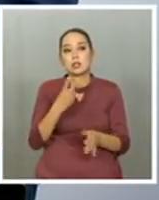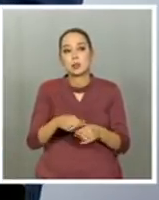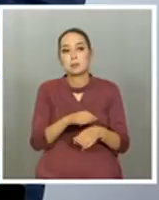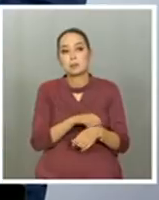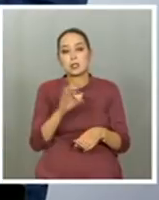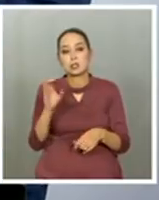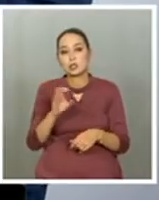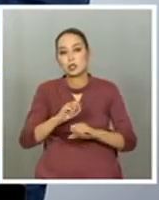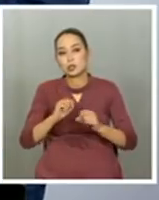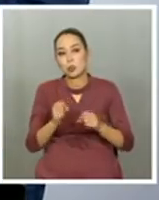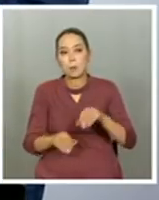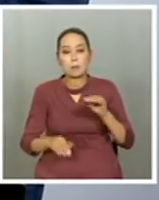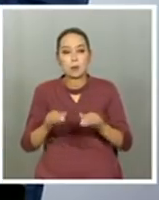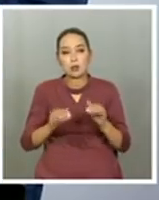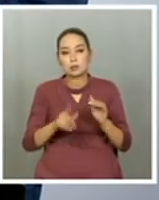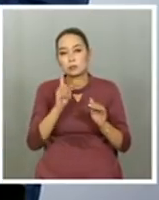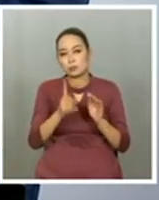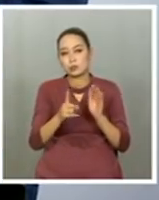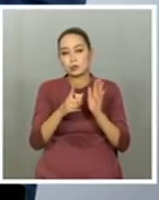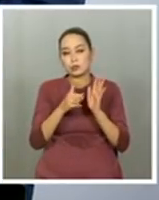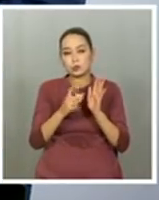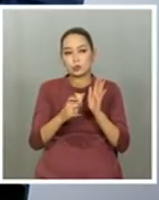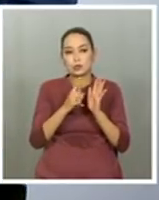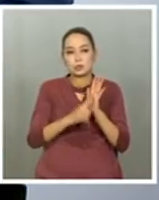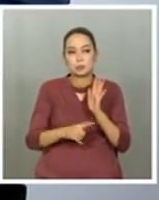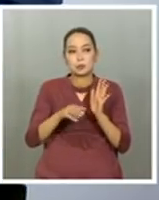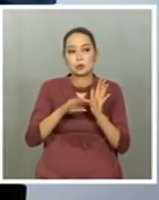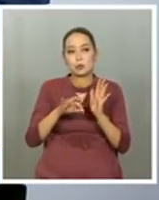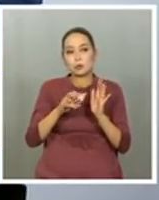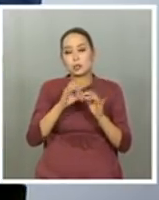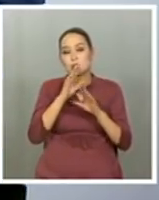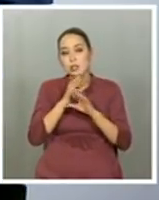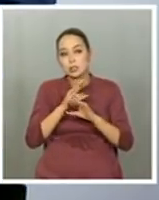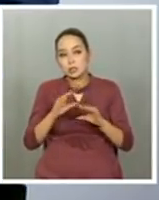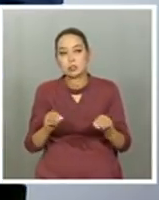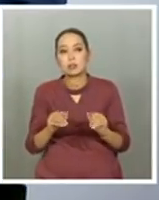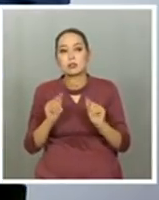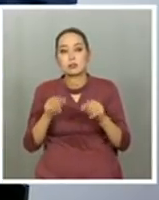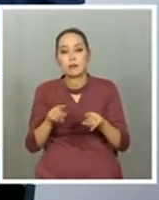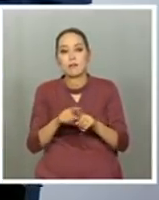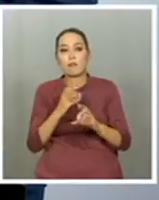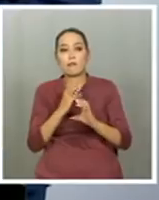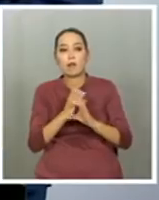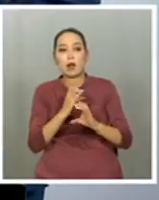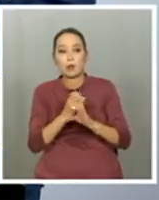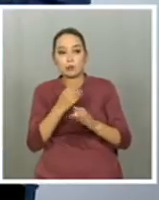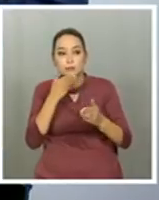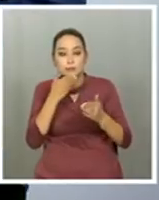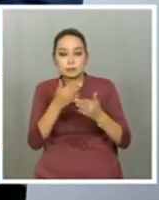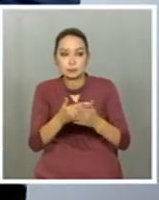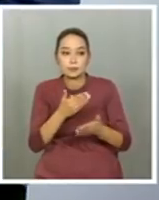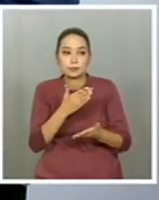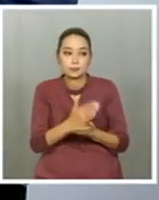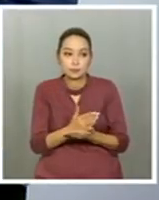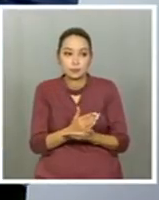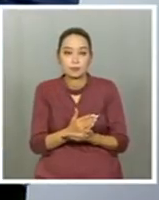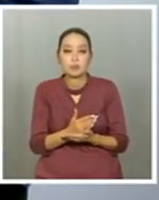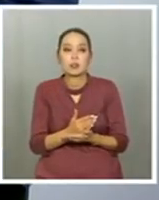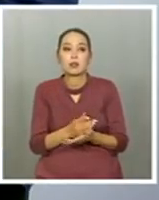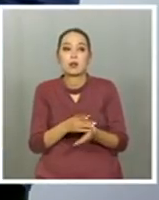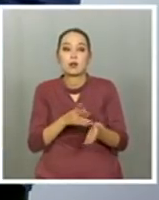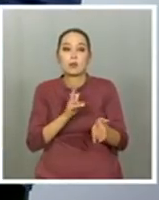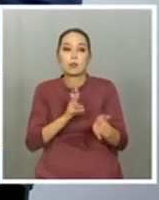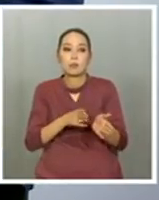массасы 1170 тонна тыныштықтағы тіркемелі вагондарға жақындады. Тепловозбен тіркелген